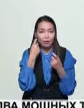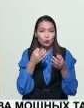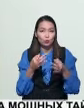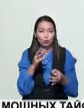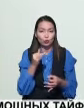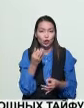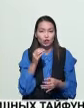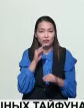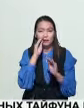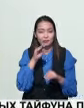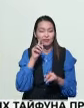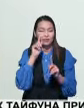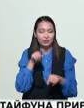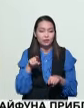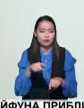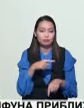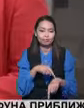полном объеме и раскаялся.